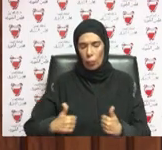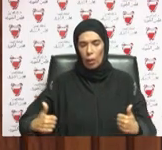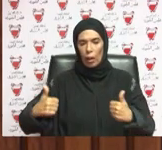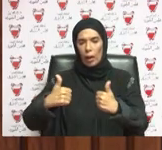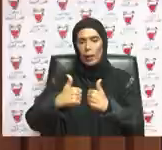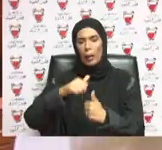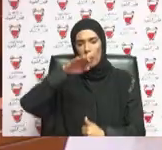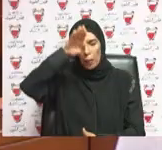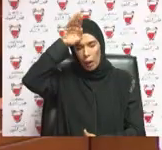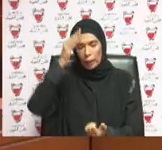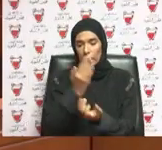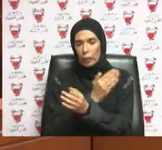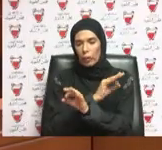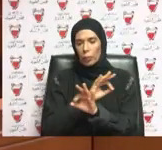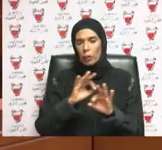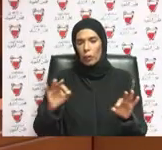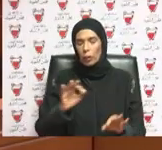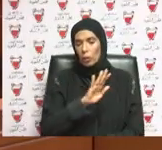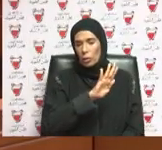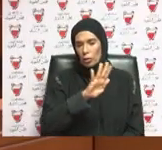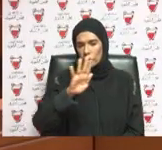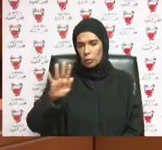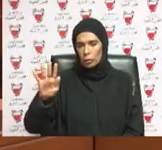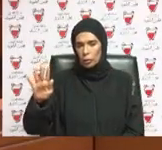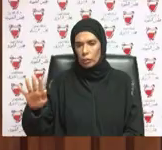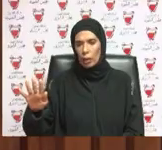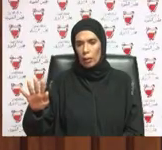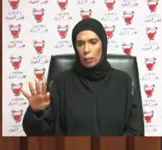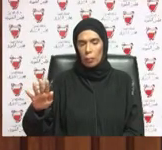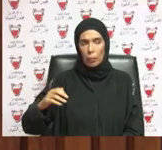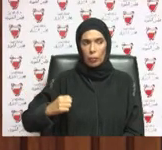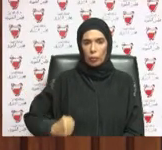الكرام وشعب مملكة البحرين الوفي.